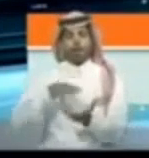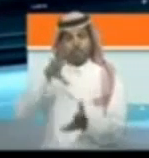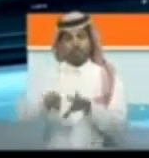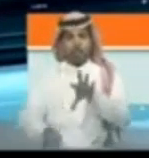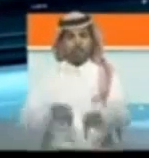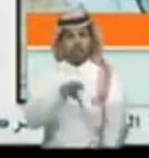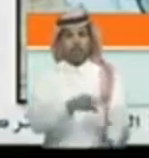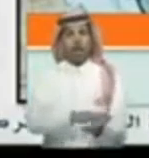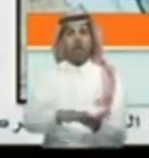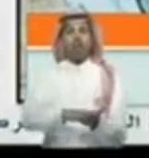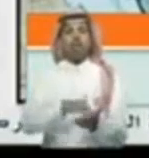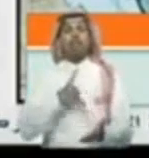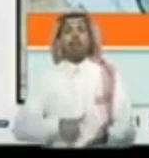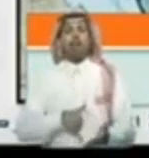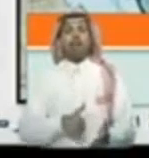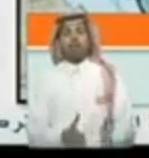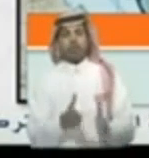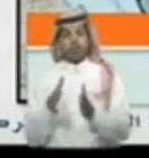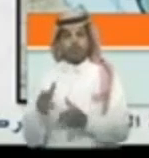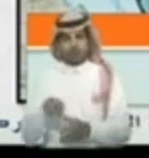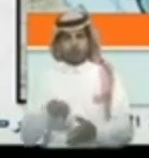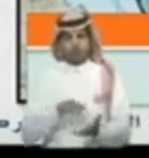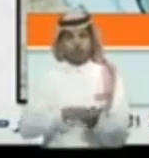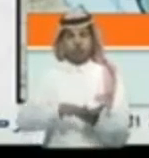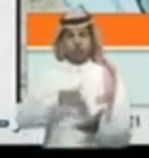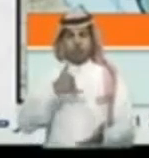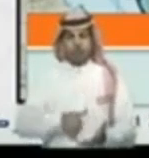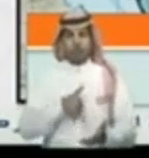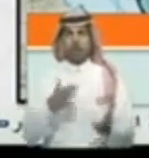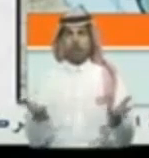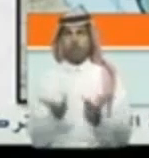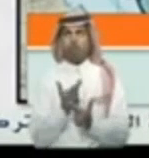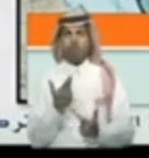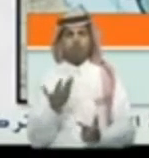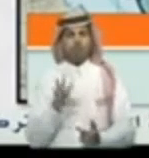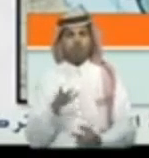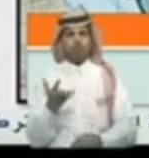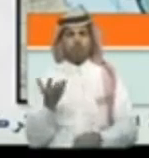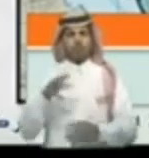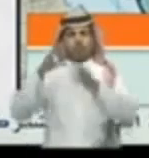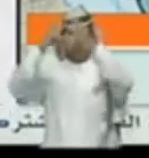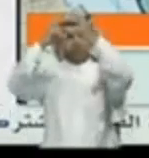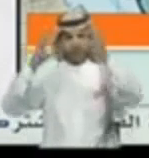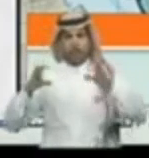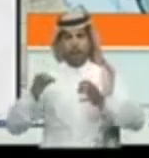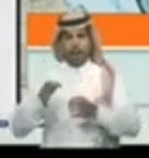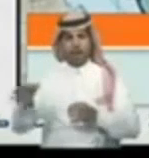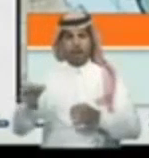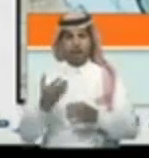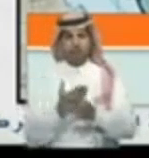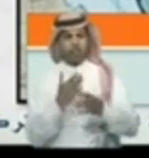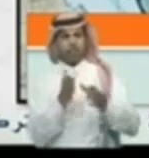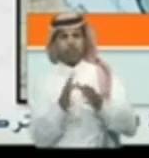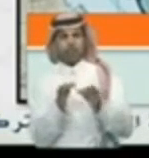يمنية عدة. تنفذ قوات الجيش الوطني مدعوم من التحالف عمليات تعرضية على جبل الصماء في محور